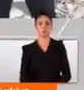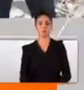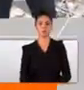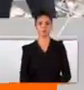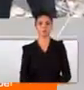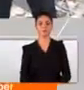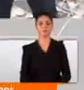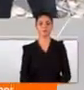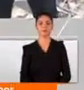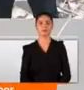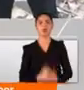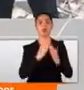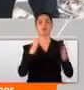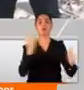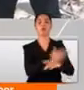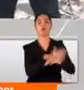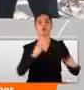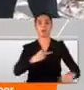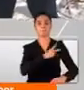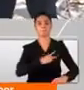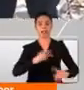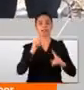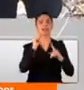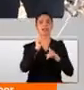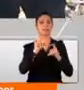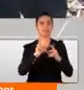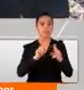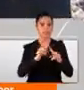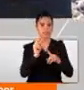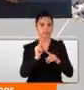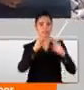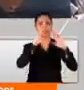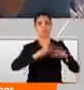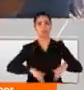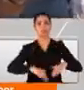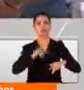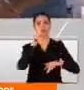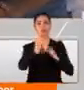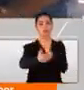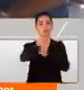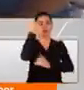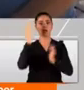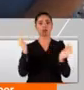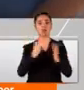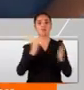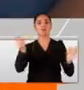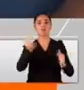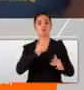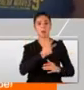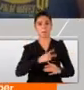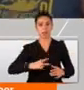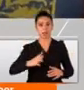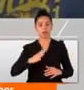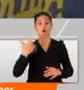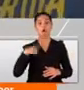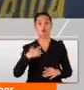Evimi Büyükşehir Belediyesi İSKİ yıktı. Fakat bunun arkasında Büyükçekmece Belediyesi de var.